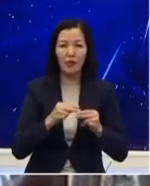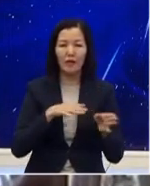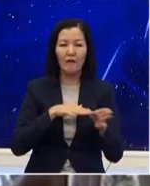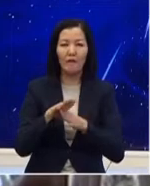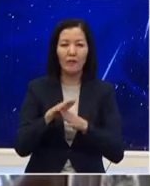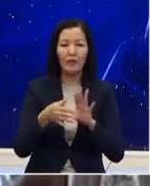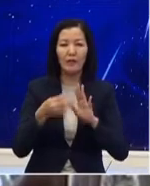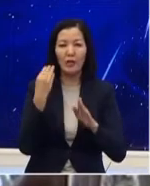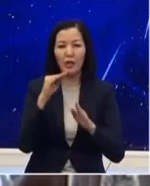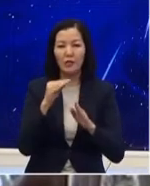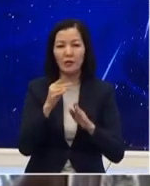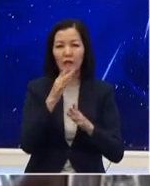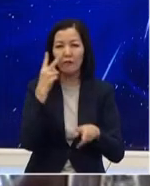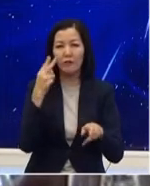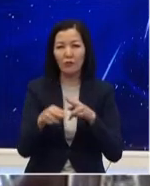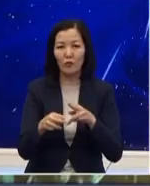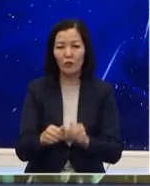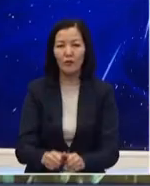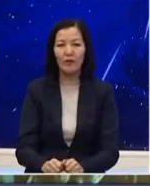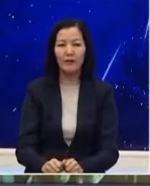выполнены качественно и в срок.